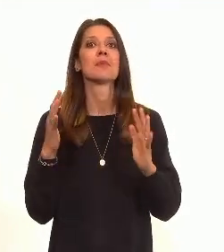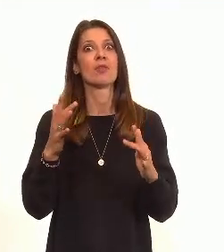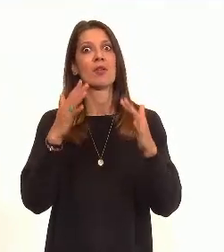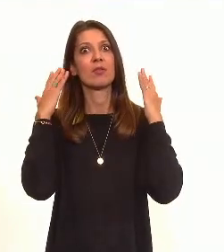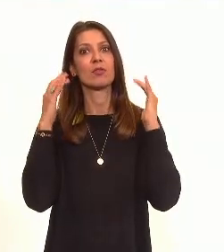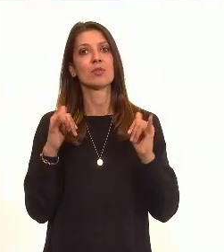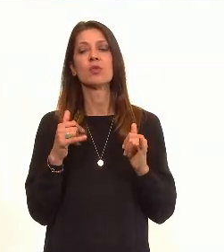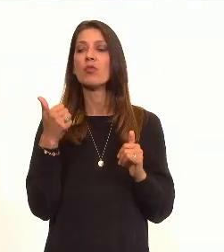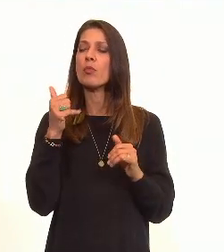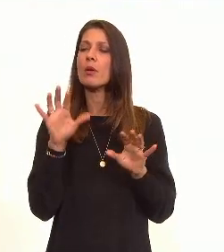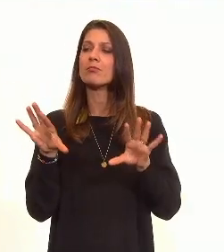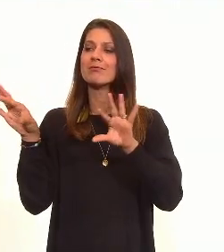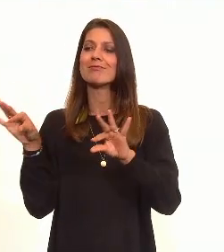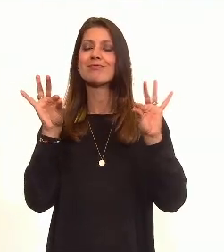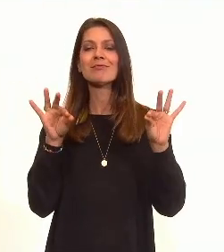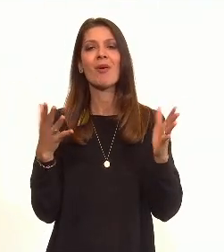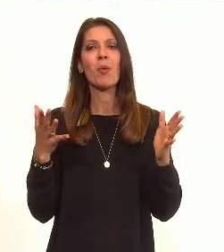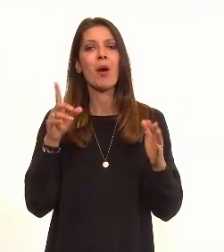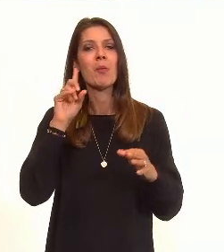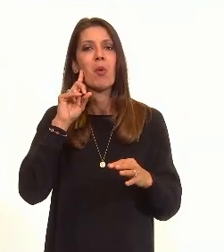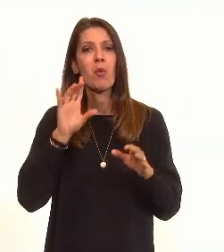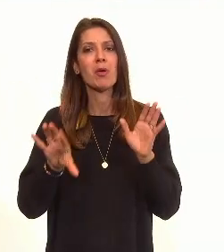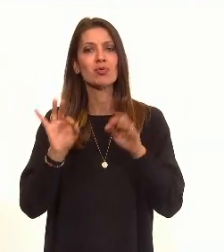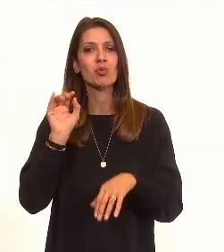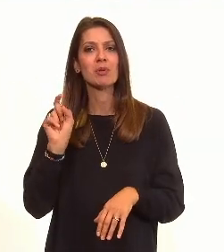donc dans la ville, et qui viennent d'être victimes de